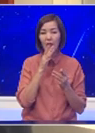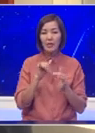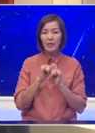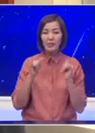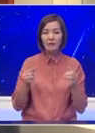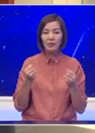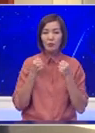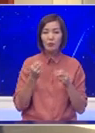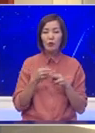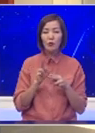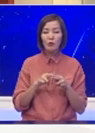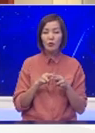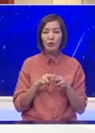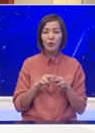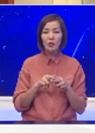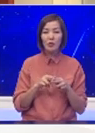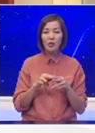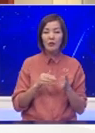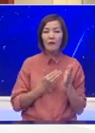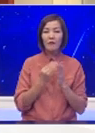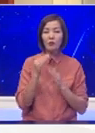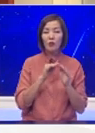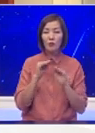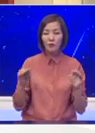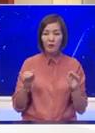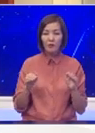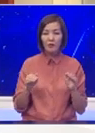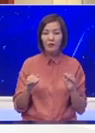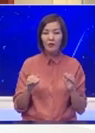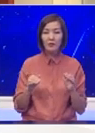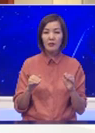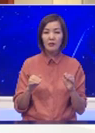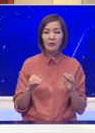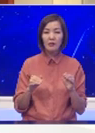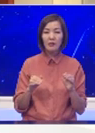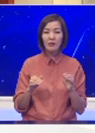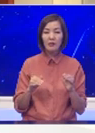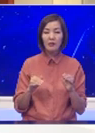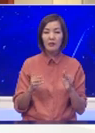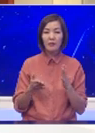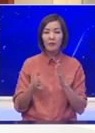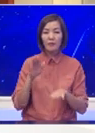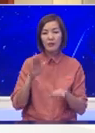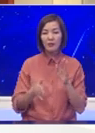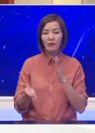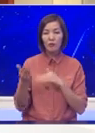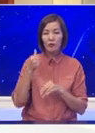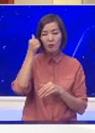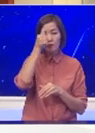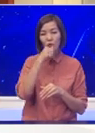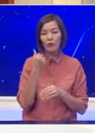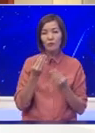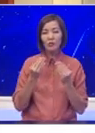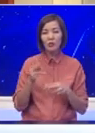спорта идет очень на высоком уровне. Это вот по сравнению с прошлогодним годом,